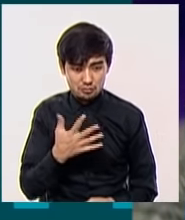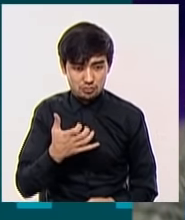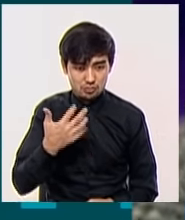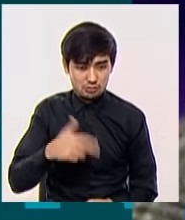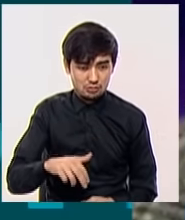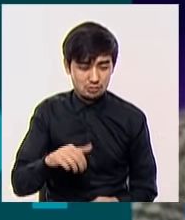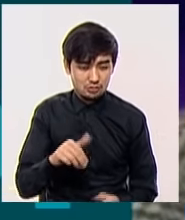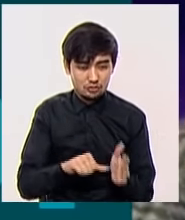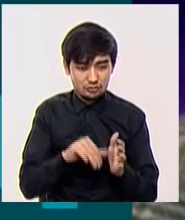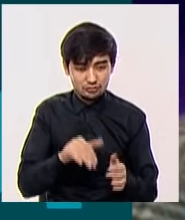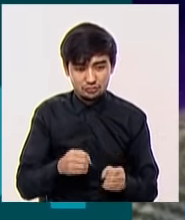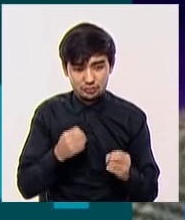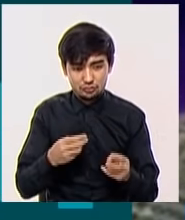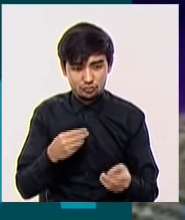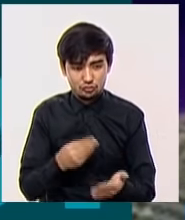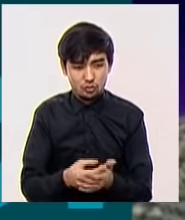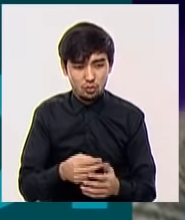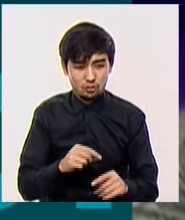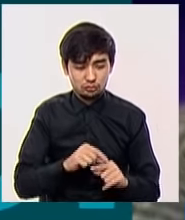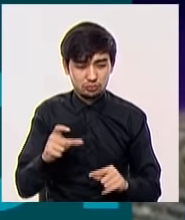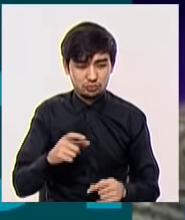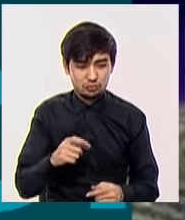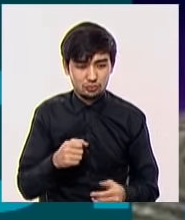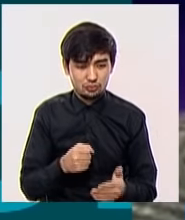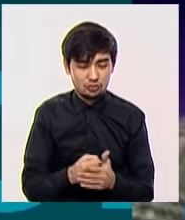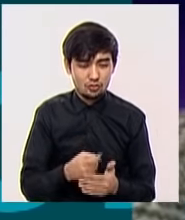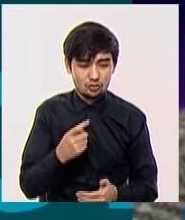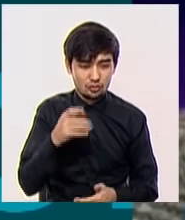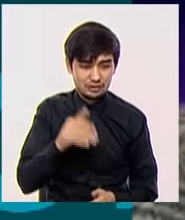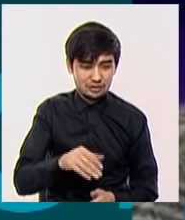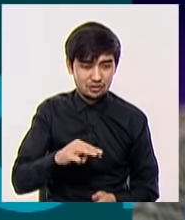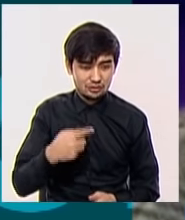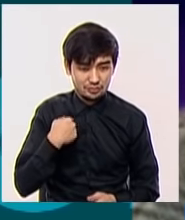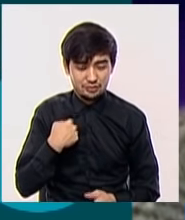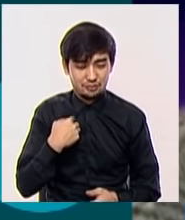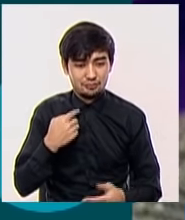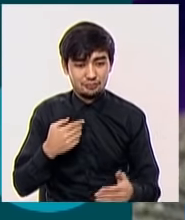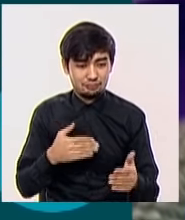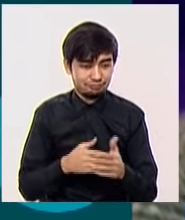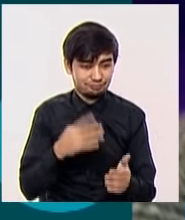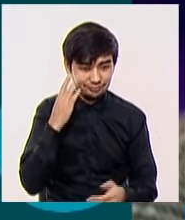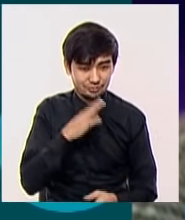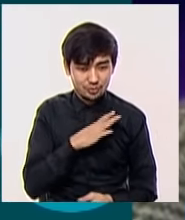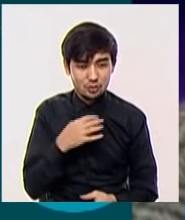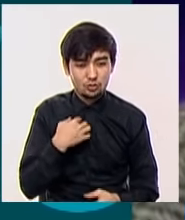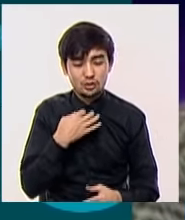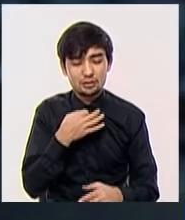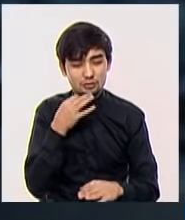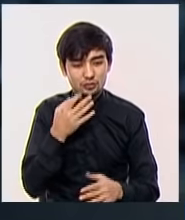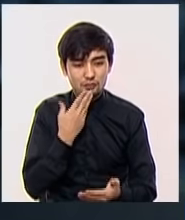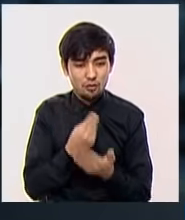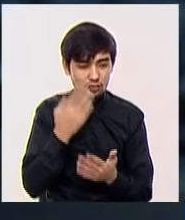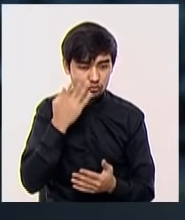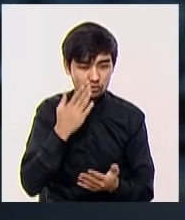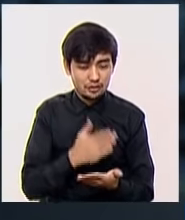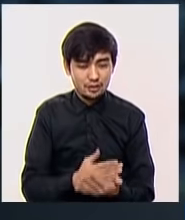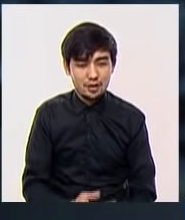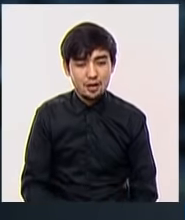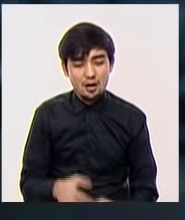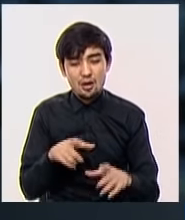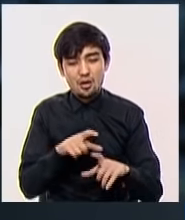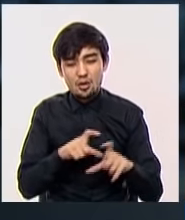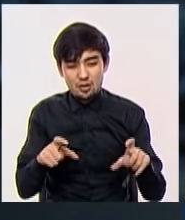сумму сбора это достаточно четко уверены в этом у нас есть соответствующий расчет хоть также активистов